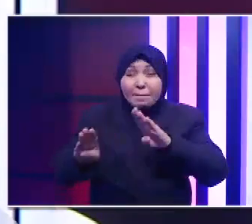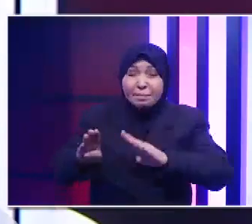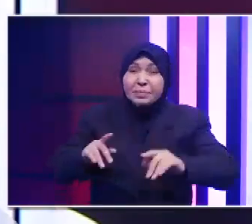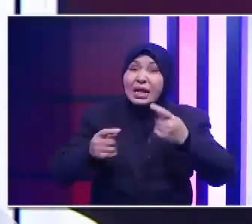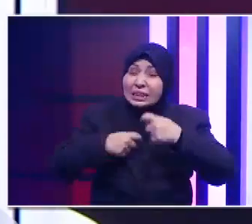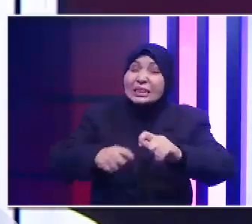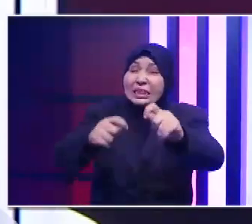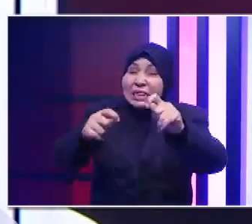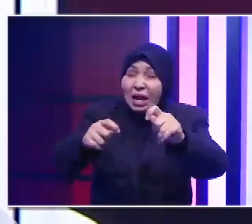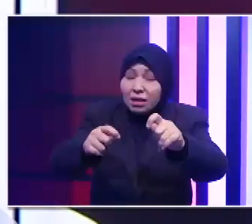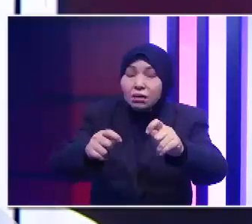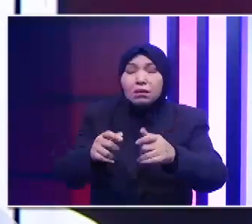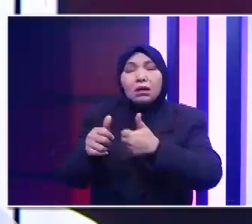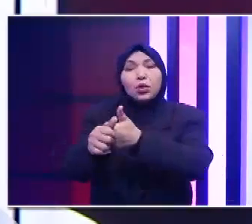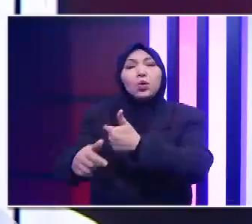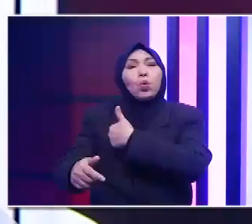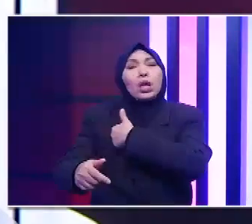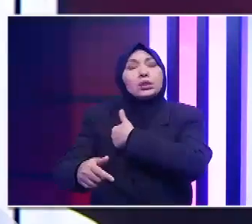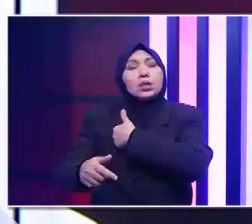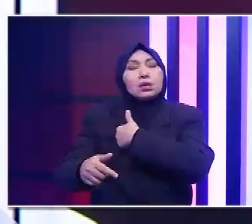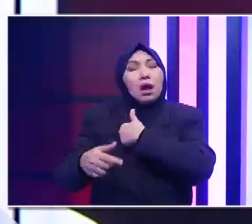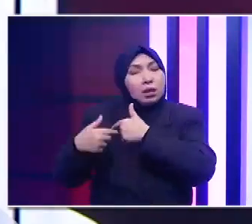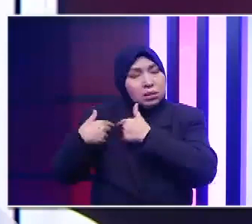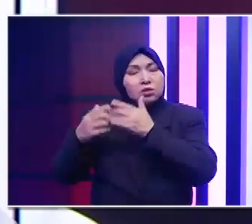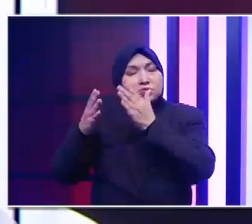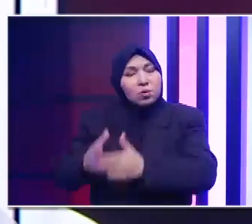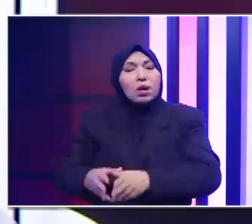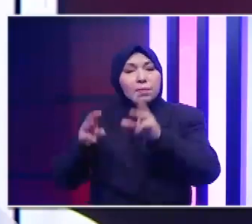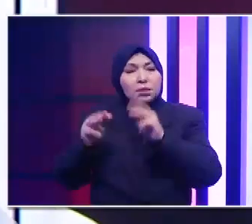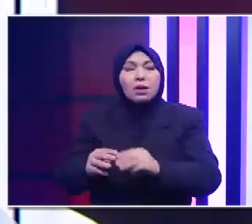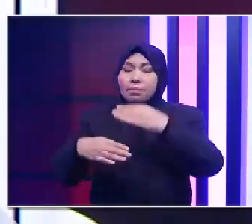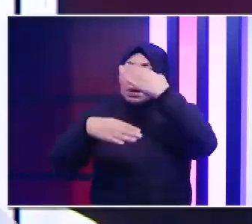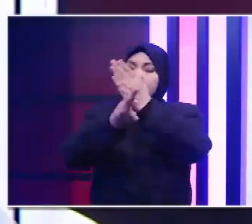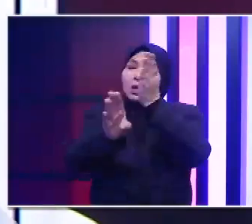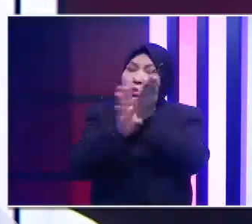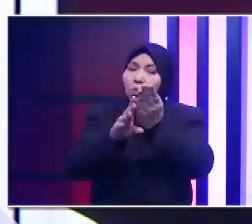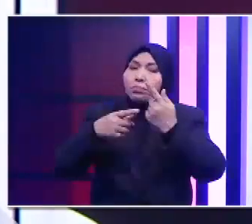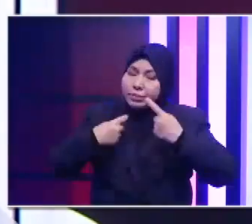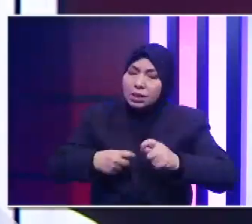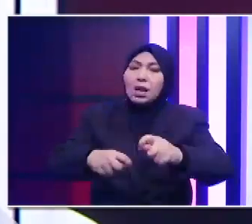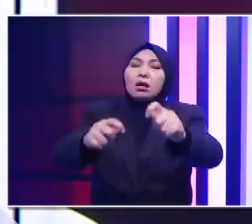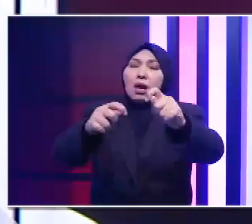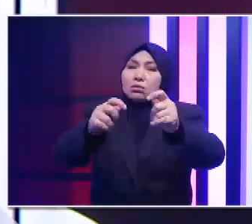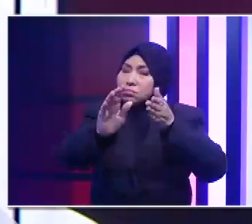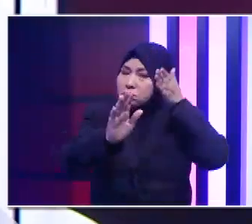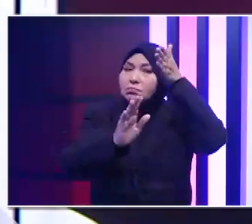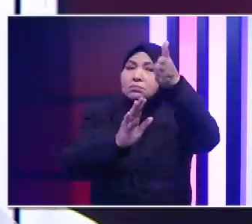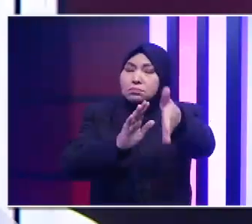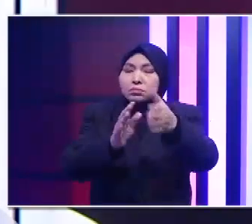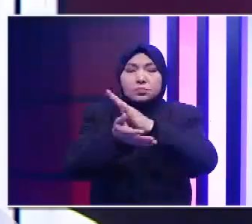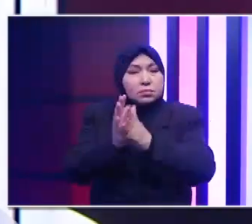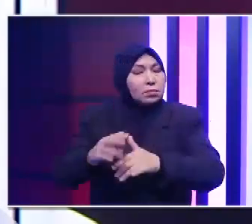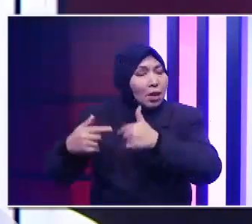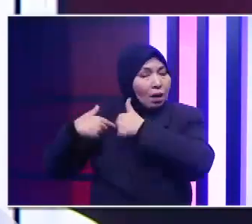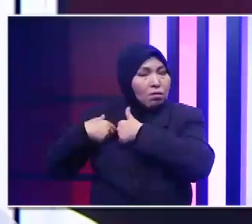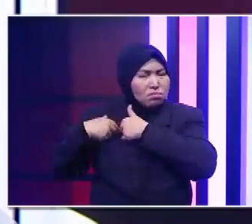acre ini seperti yang kita tahu hati seseorang manusia dia akan membentuk tindak-tanduk Dia kemudian jadi minumannya hati